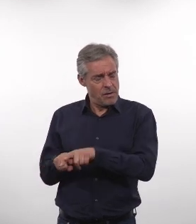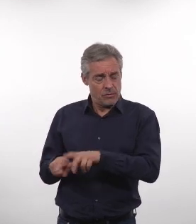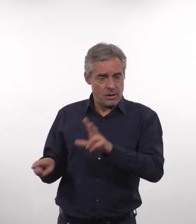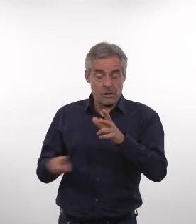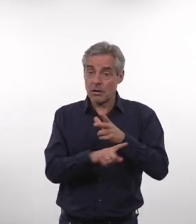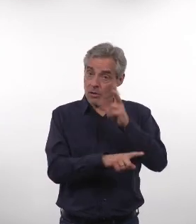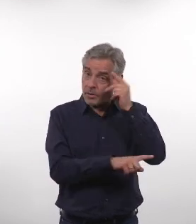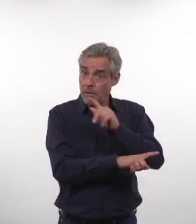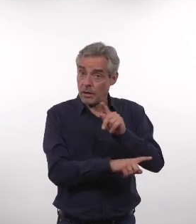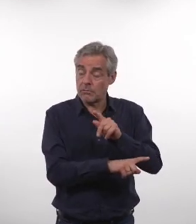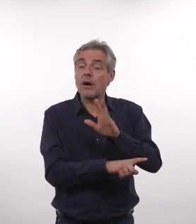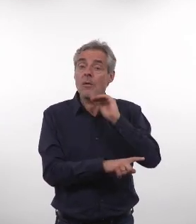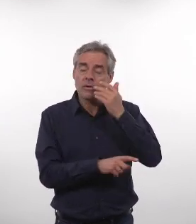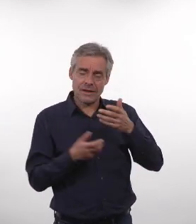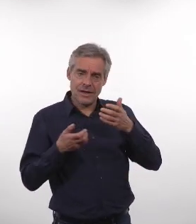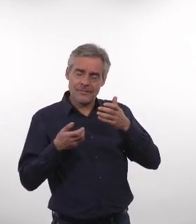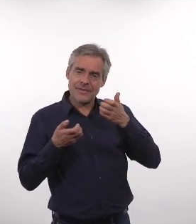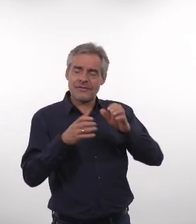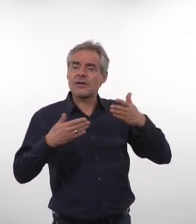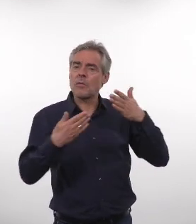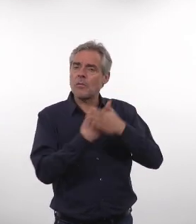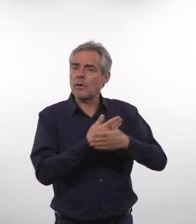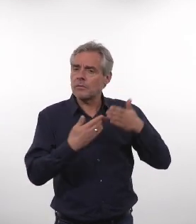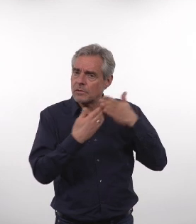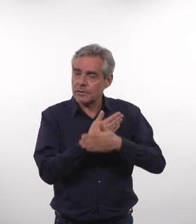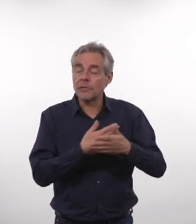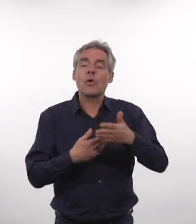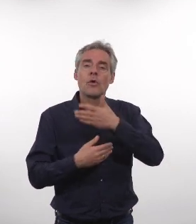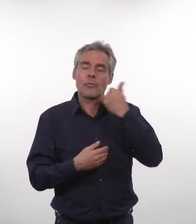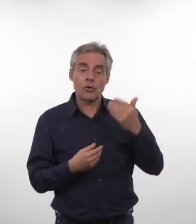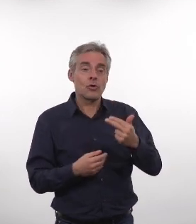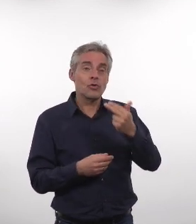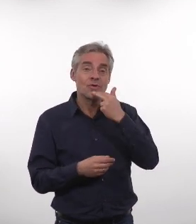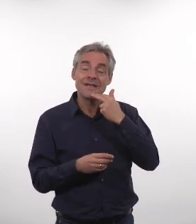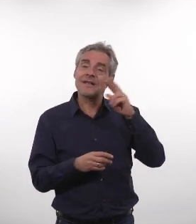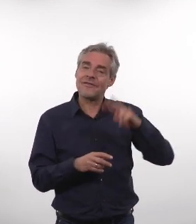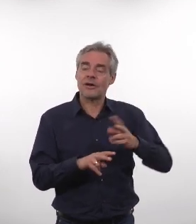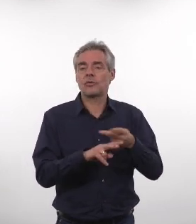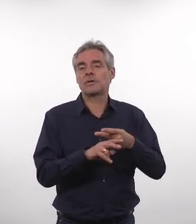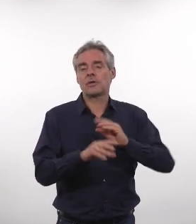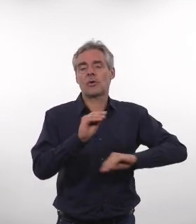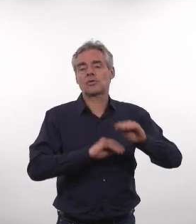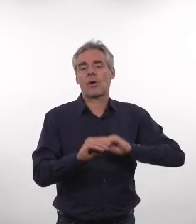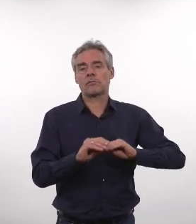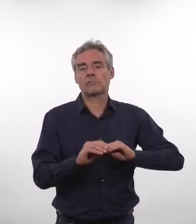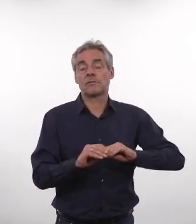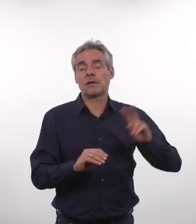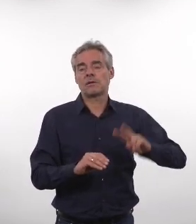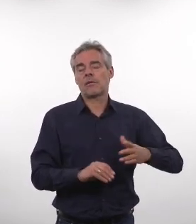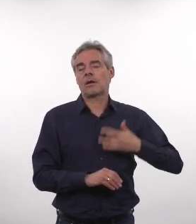Donc, pour éviter qu'il y ait ce défaut de compréhension, on va vraiment utiliser les outils de soin. Et c'est l'intérêt, en fait,